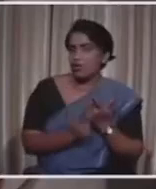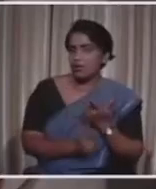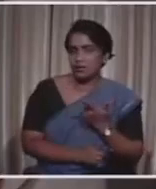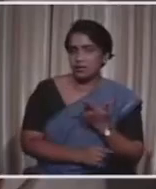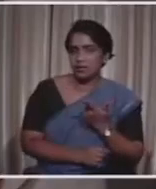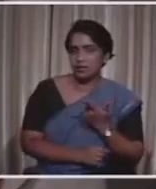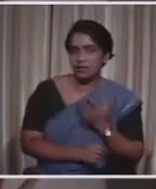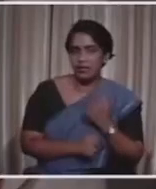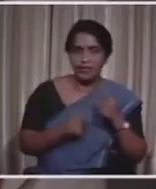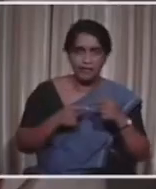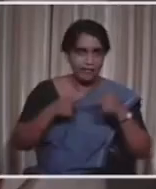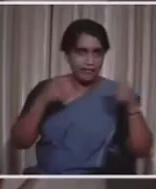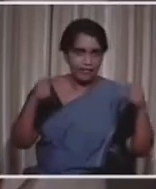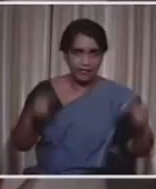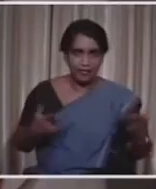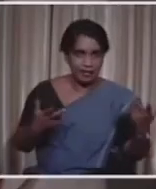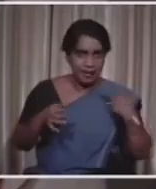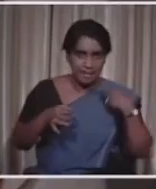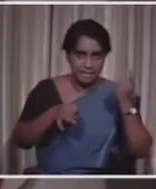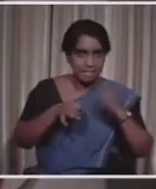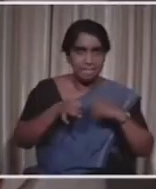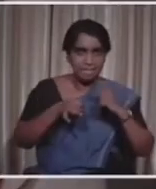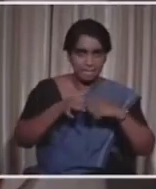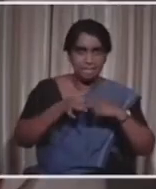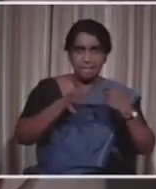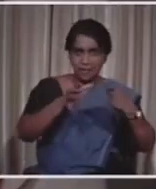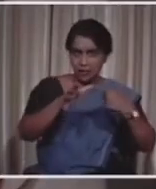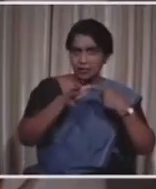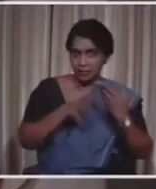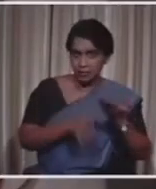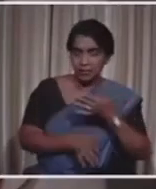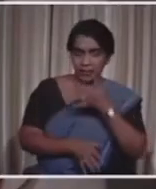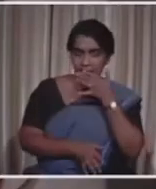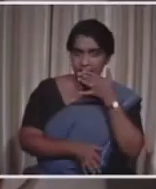අගති විරුද්ධතාවයක් නැහැනේ ඔය ප්‍රශ්න වලට උත්තර ගන්න එක.